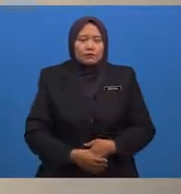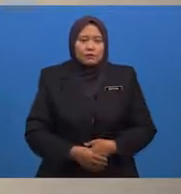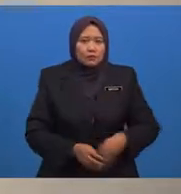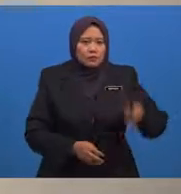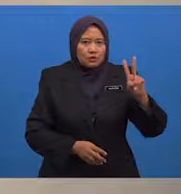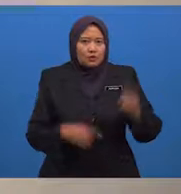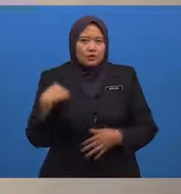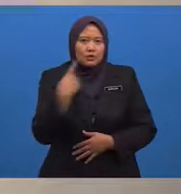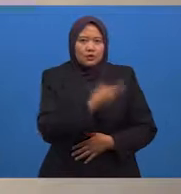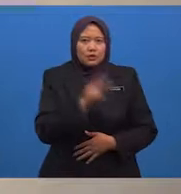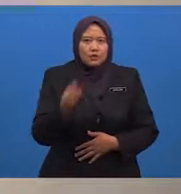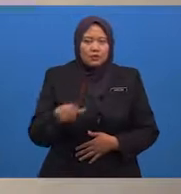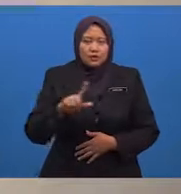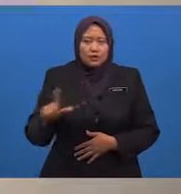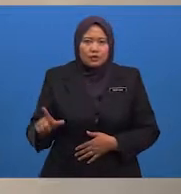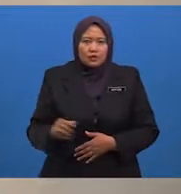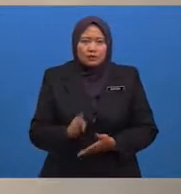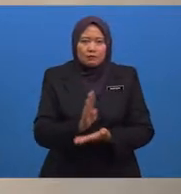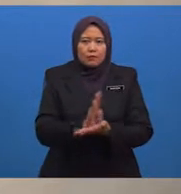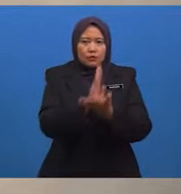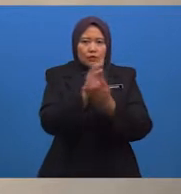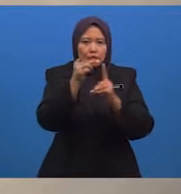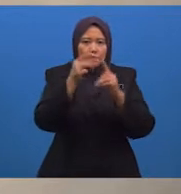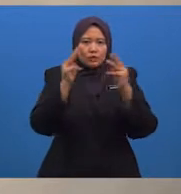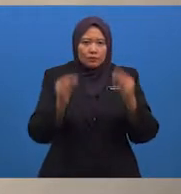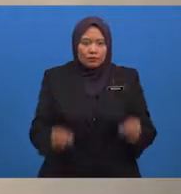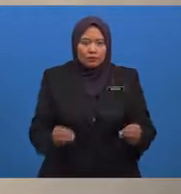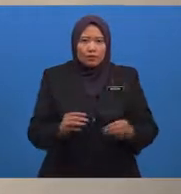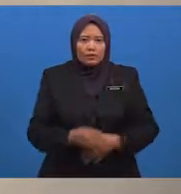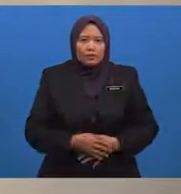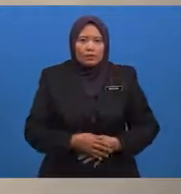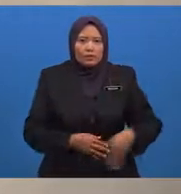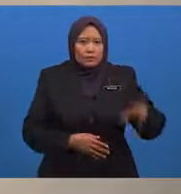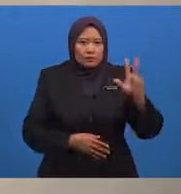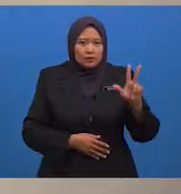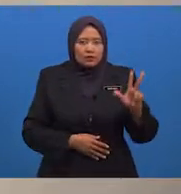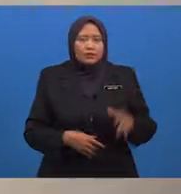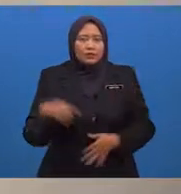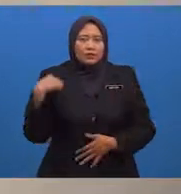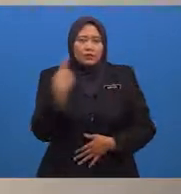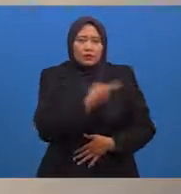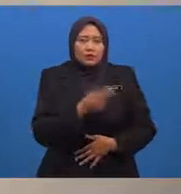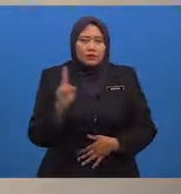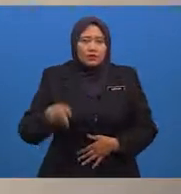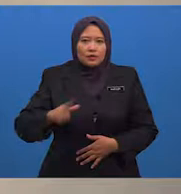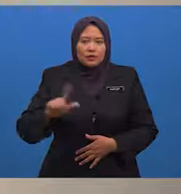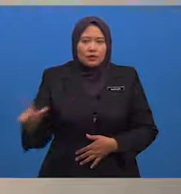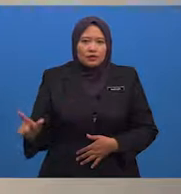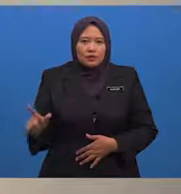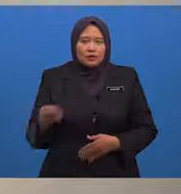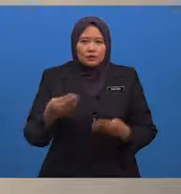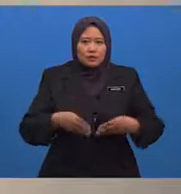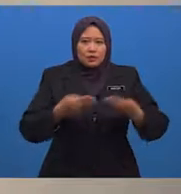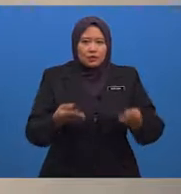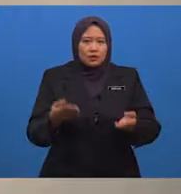membantu dalam masyarakat. Yang ketiga, kita hendaklah menunaikan tanggungjawab yang